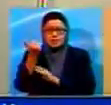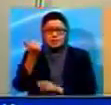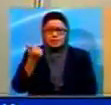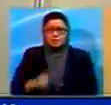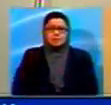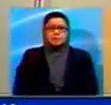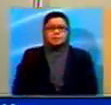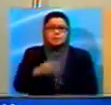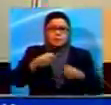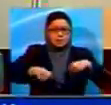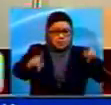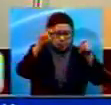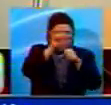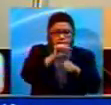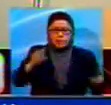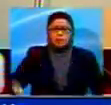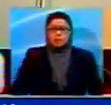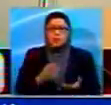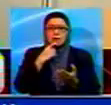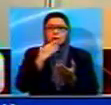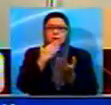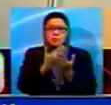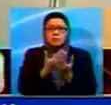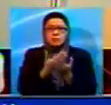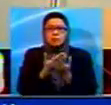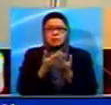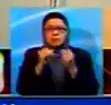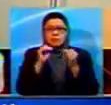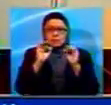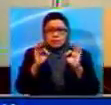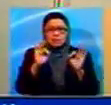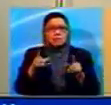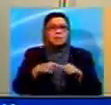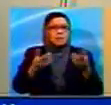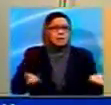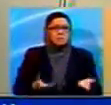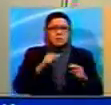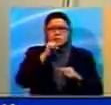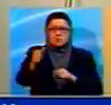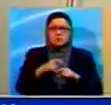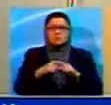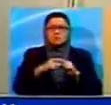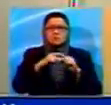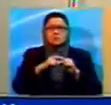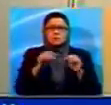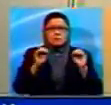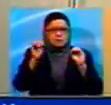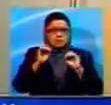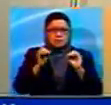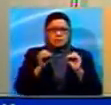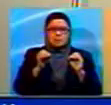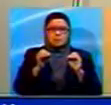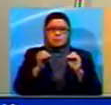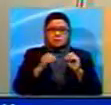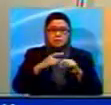profah ni oke dan dia orang tak kekut untuk berkongsi apa yang dia orang ada dekat for each